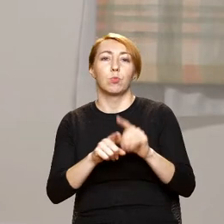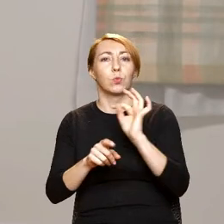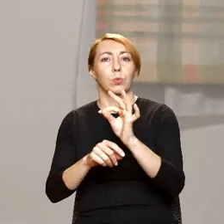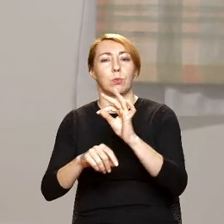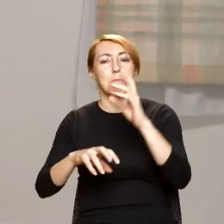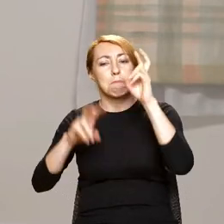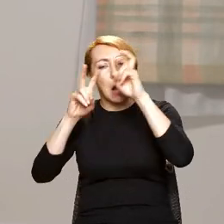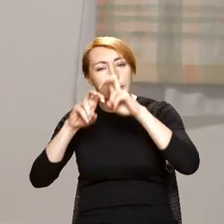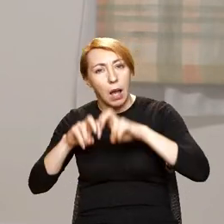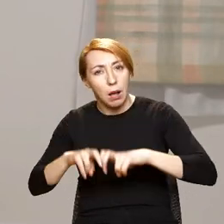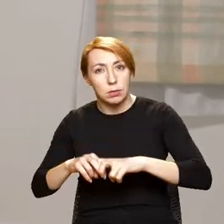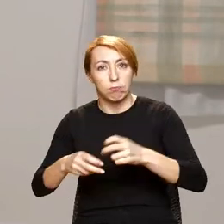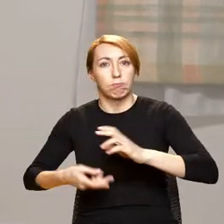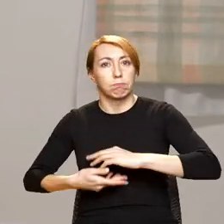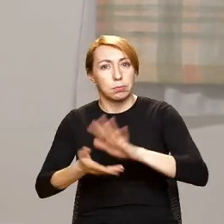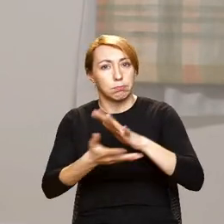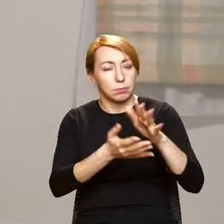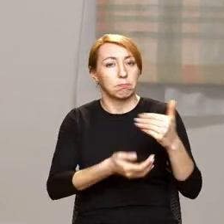badawcze.